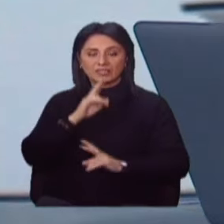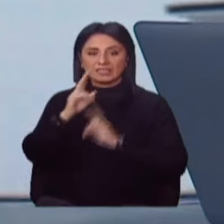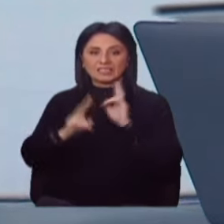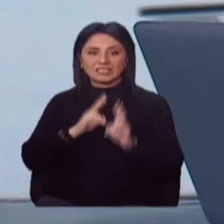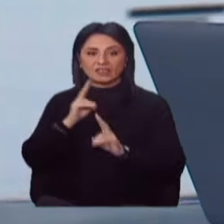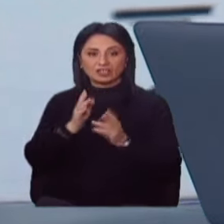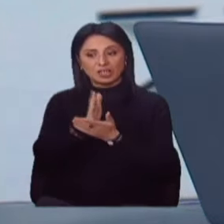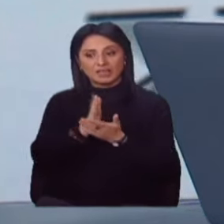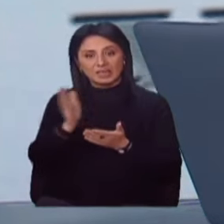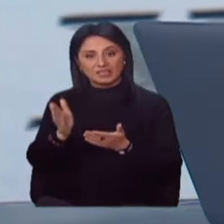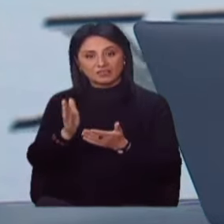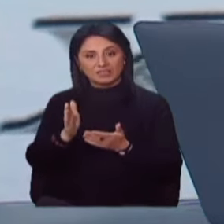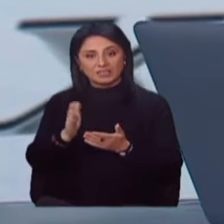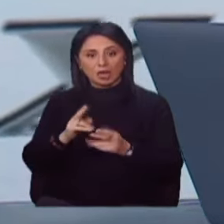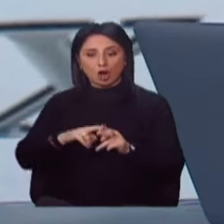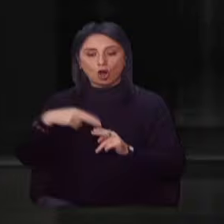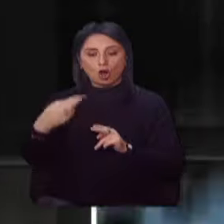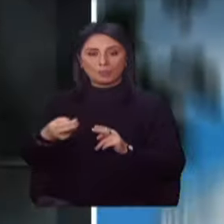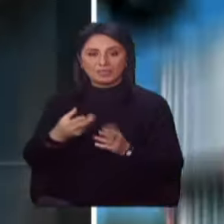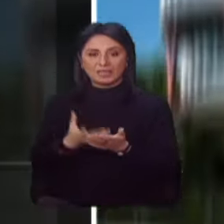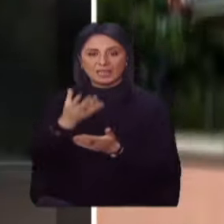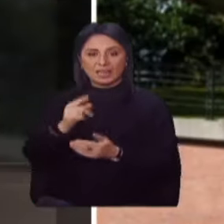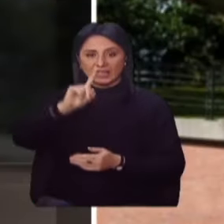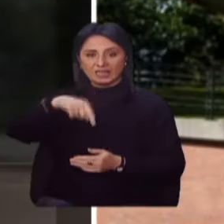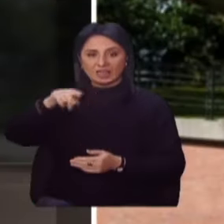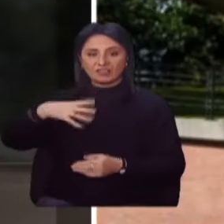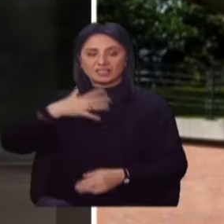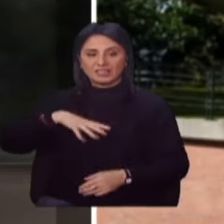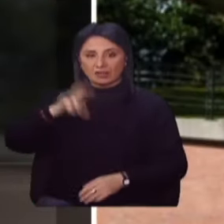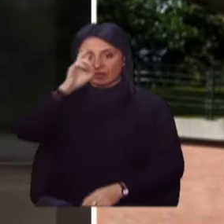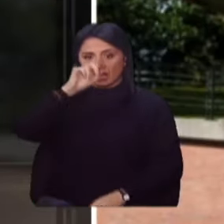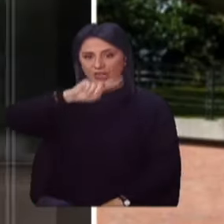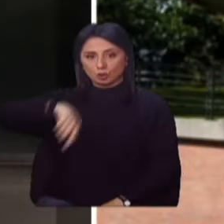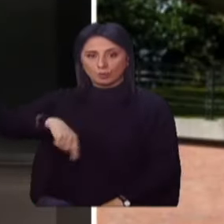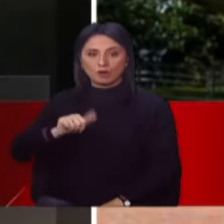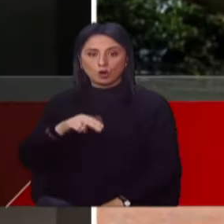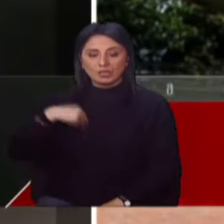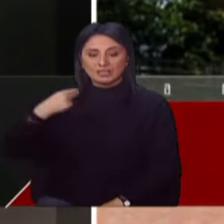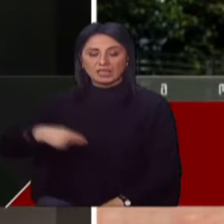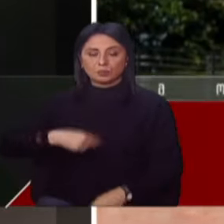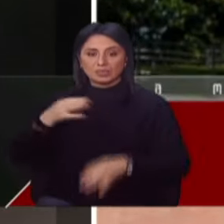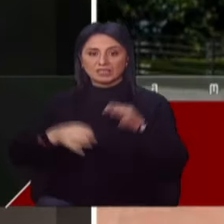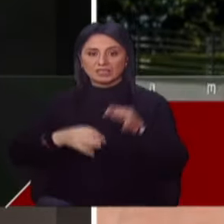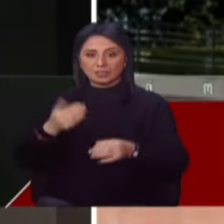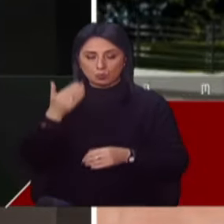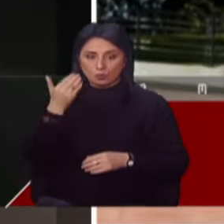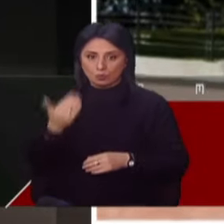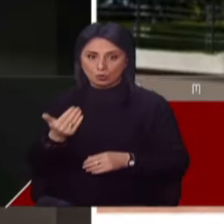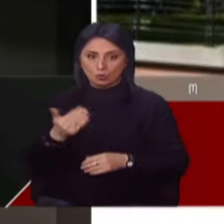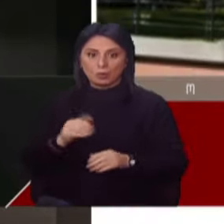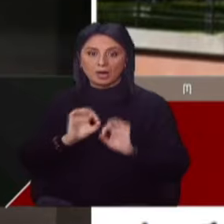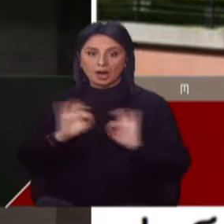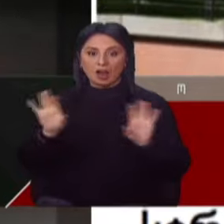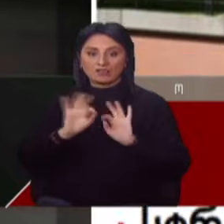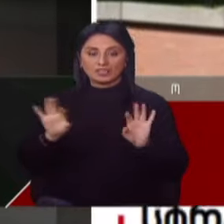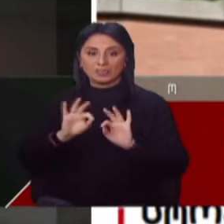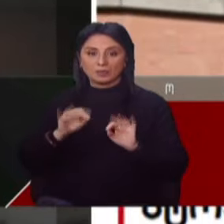სარჩელის ნაწილი და კომპენსაციის გადახდა დაიკისრა საქართველოს ხელისუფლებას როგორც სტრასბურგის სასამართლოს მიერ